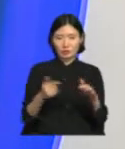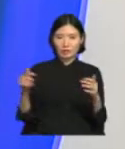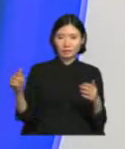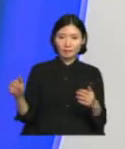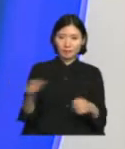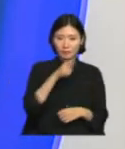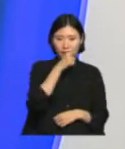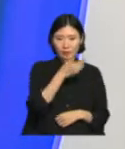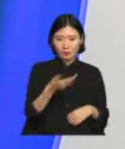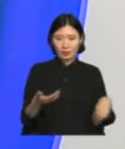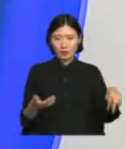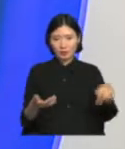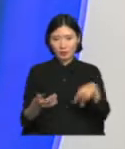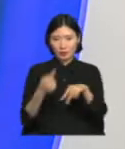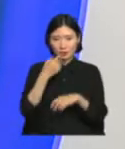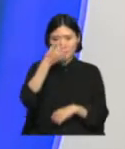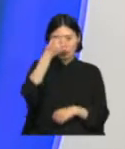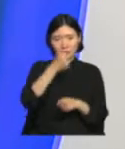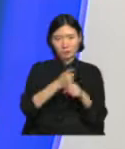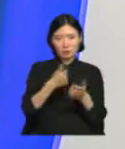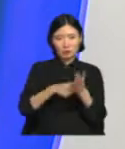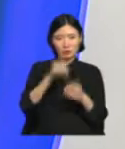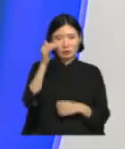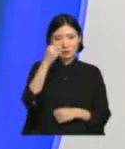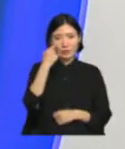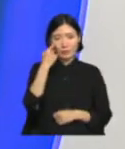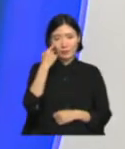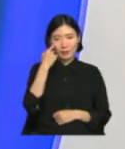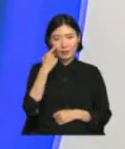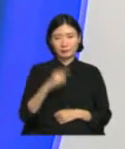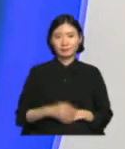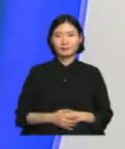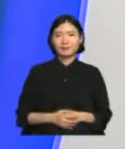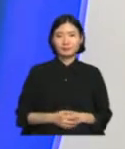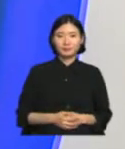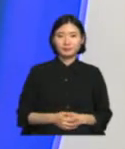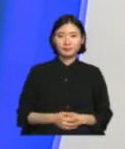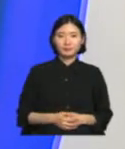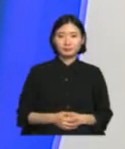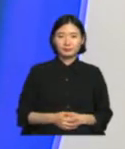걸으면서 예술작품을 감상해보는 것도 좋을 것 같습니다. 지금까지 클릭 키워드였습니다.